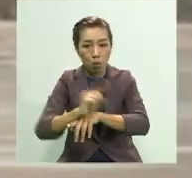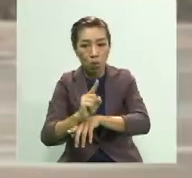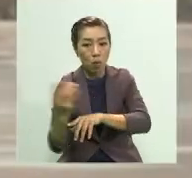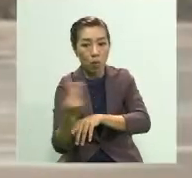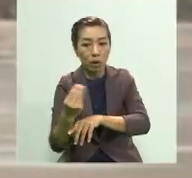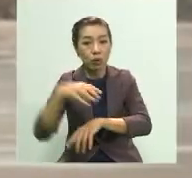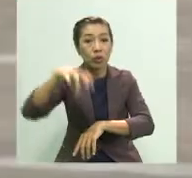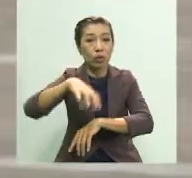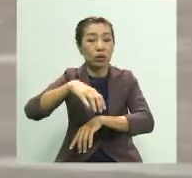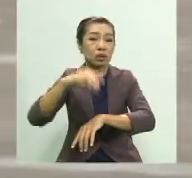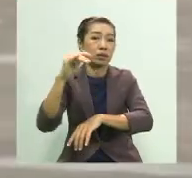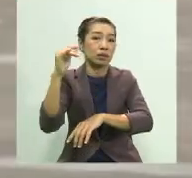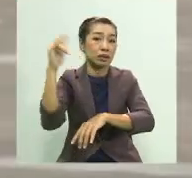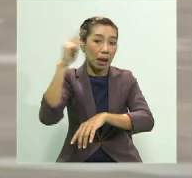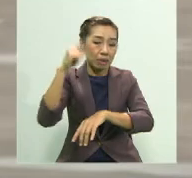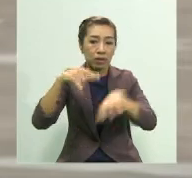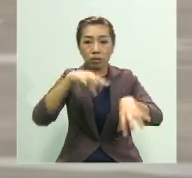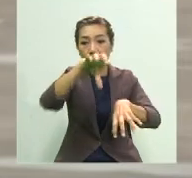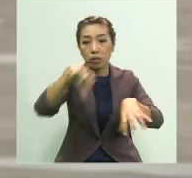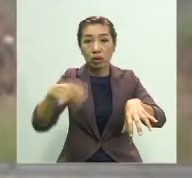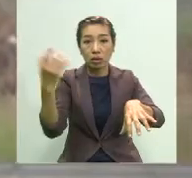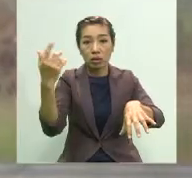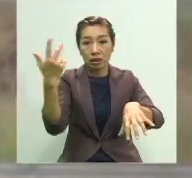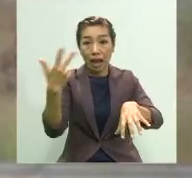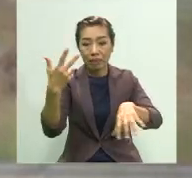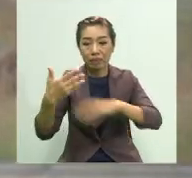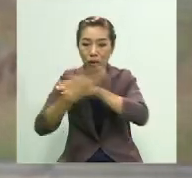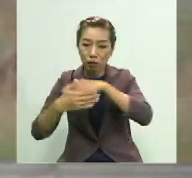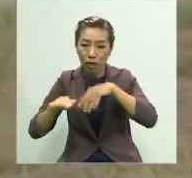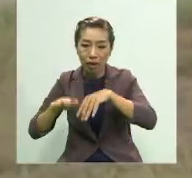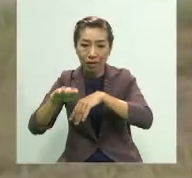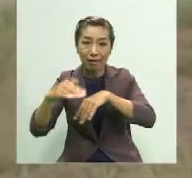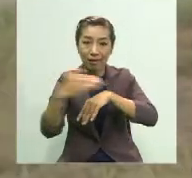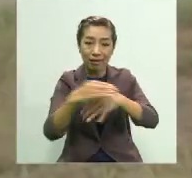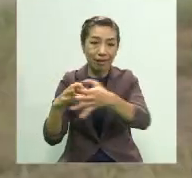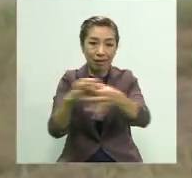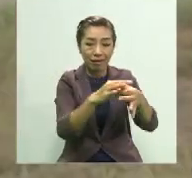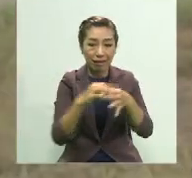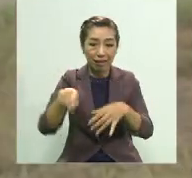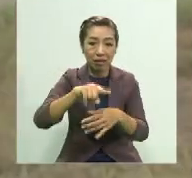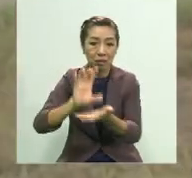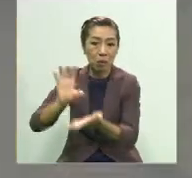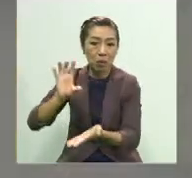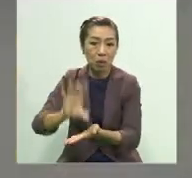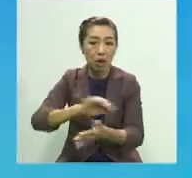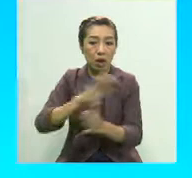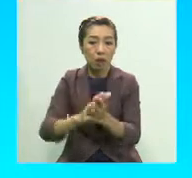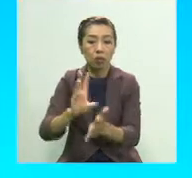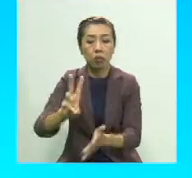สนามบินที่ได้ทำการเปิด TOR ไปแล้วรวม5โครงการมีมูลค่าการลงทุนทั้งสิ้นอยู่